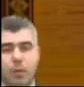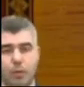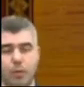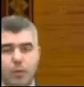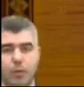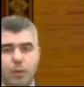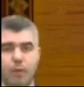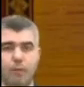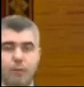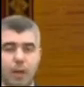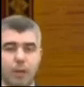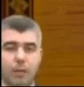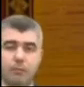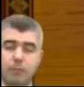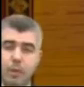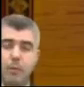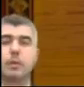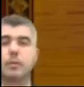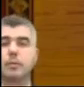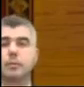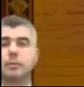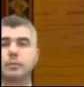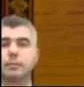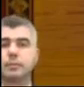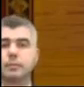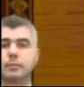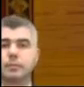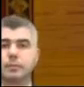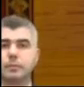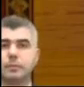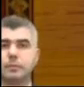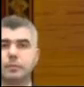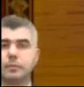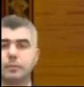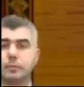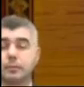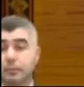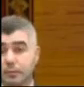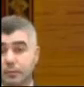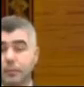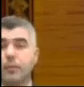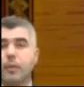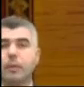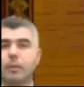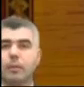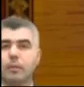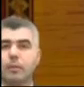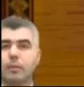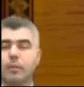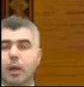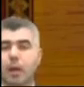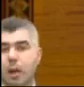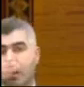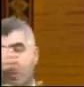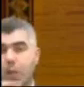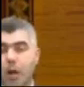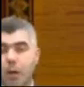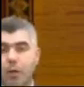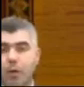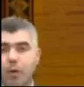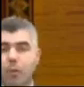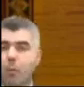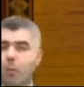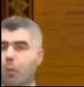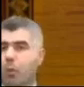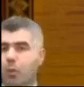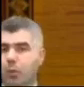التماسك المجتمعي والقيم التي نتمسك بها. في هذا التحدي المغرب من شأن